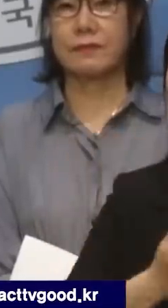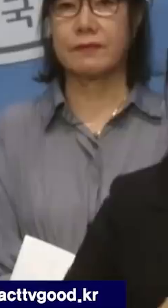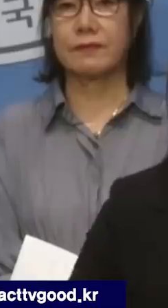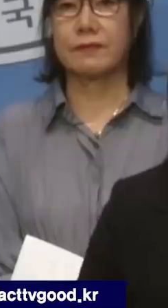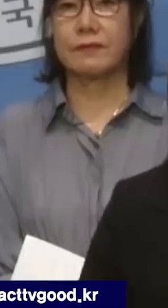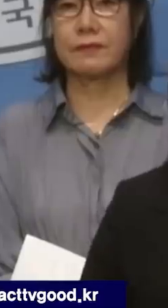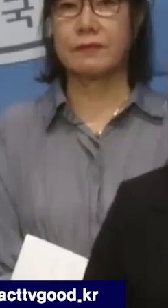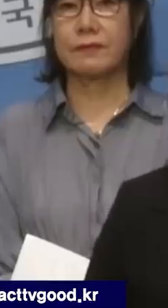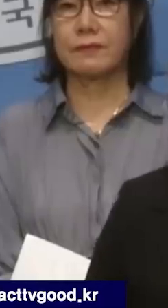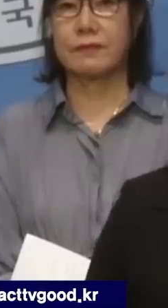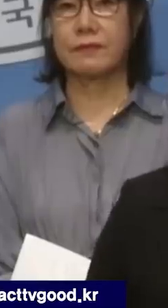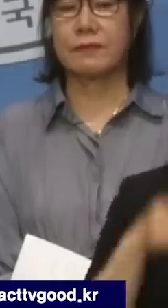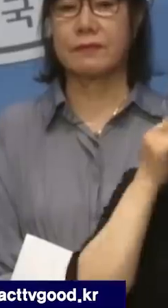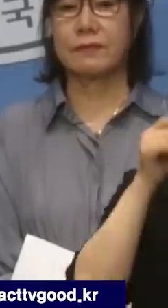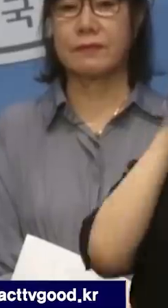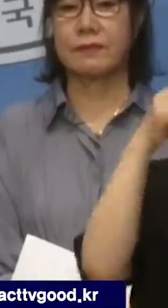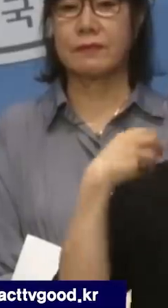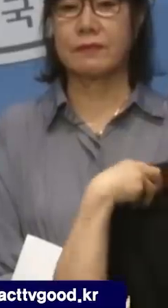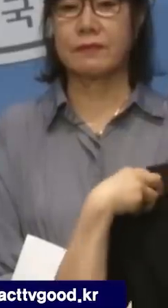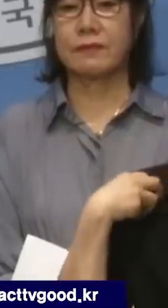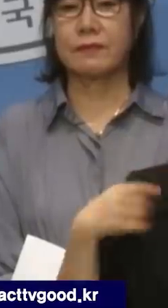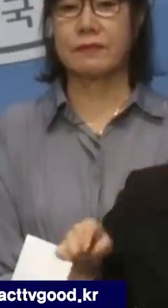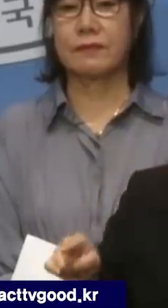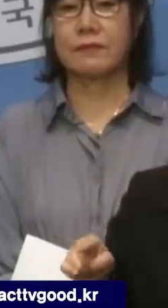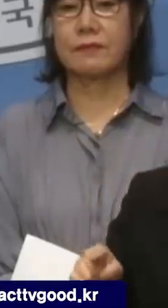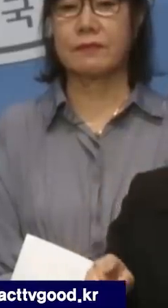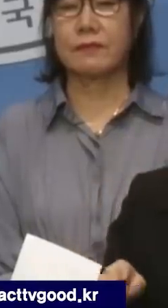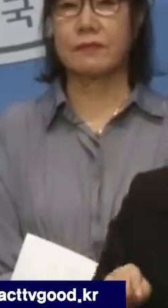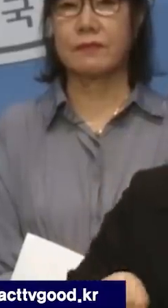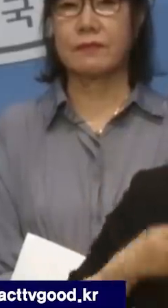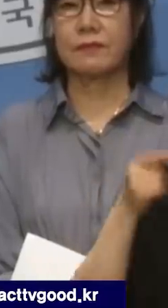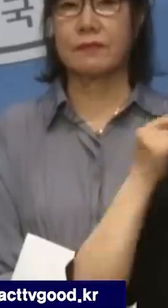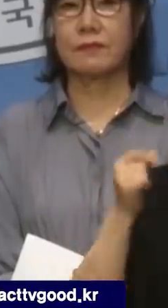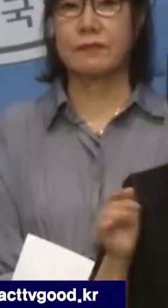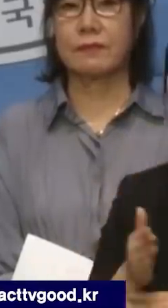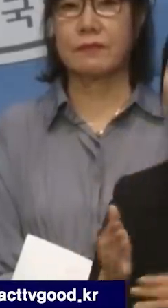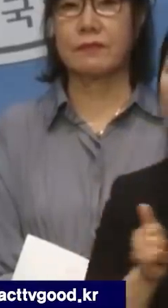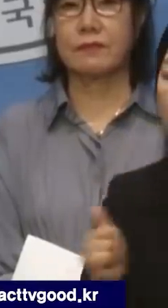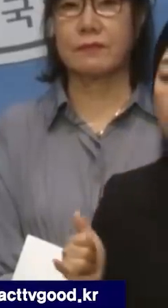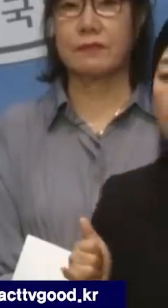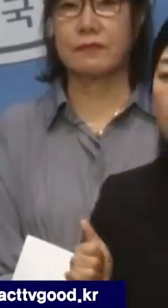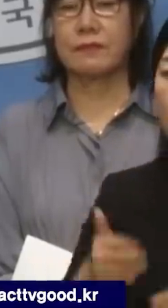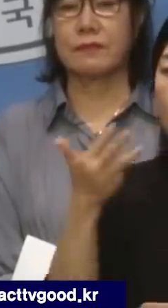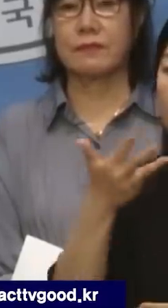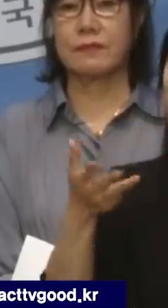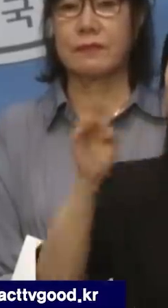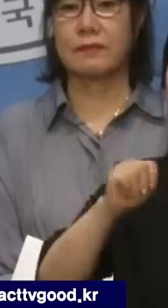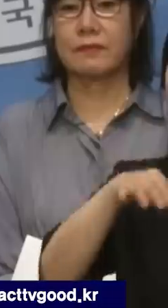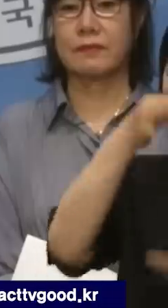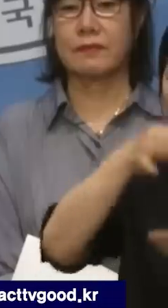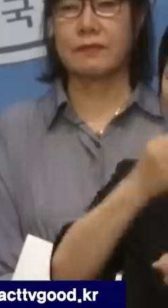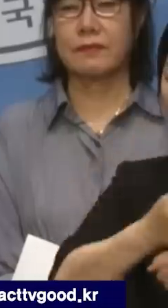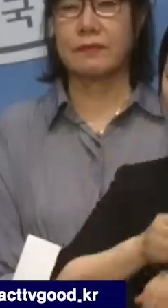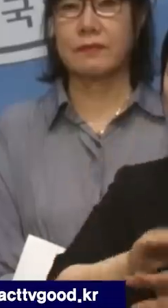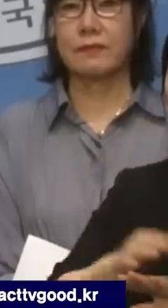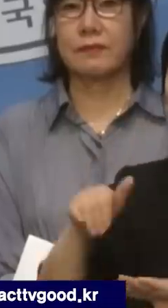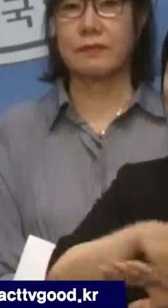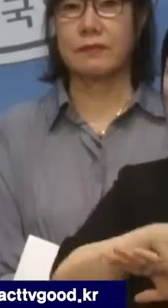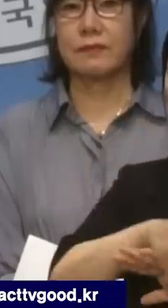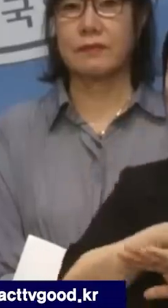핵오염수 방류에 반대하는 자국 어민들을 위해 8천억 원가량을 기금을 조성하겠다는